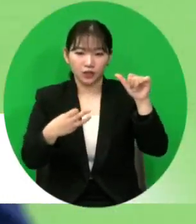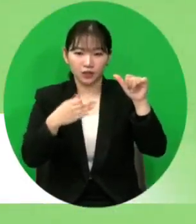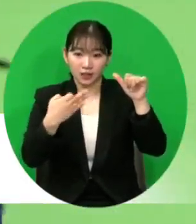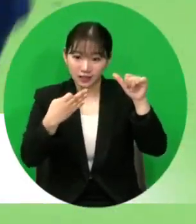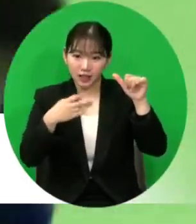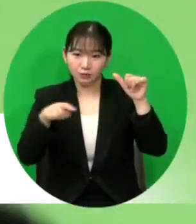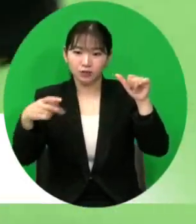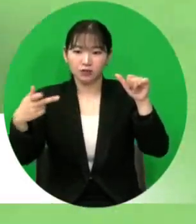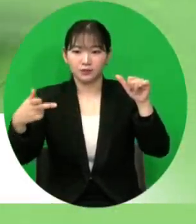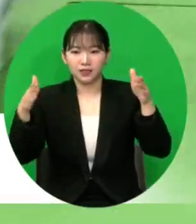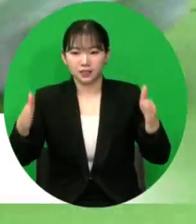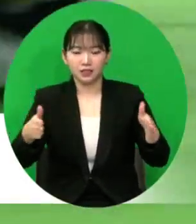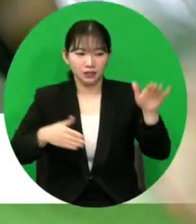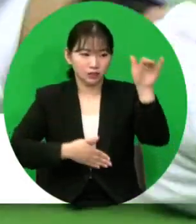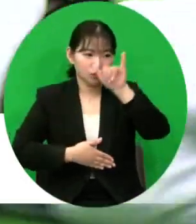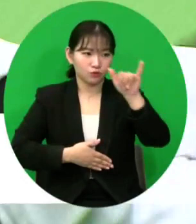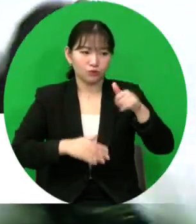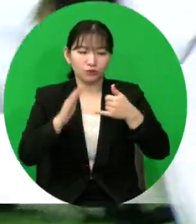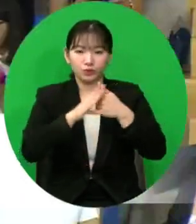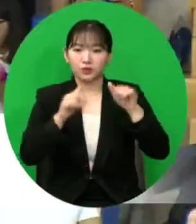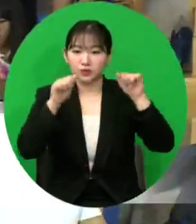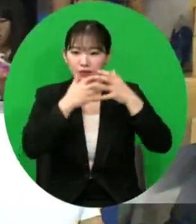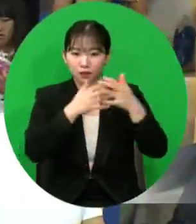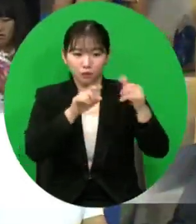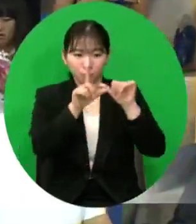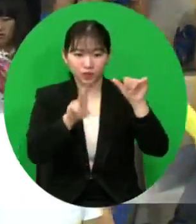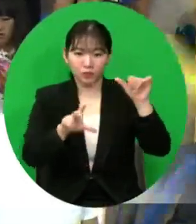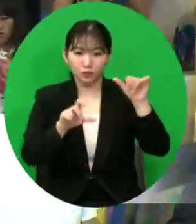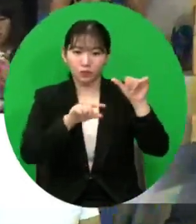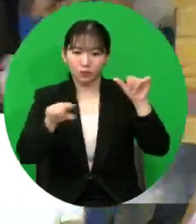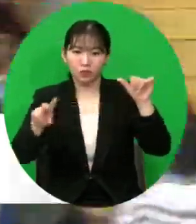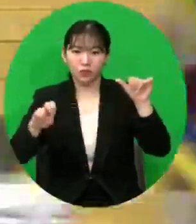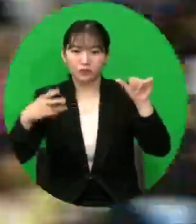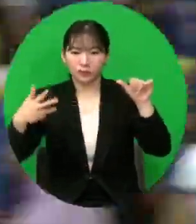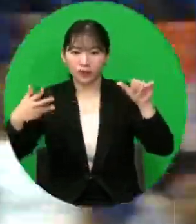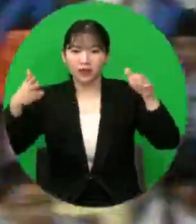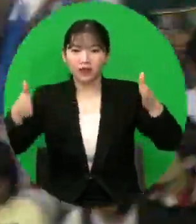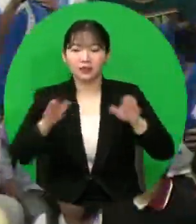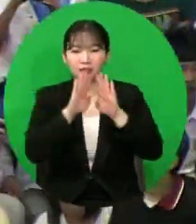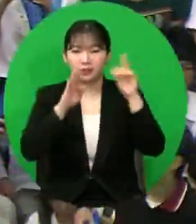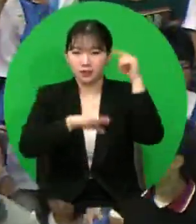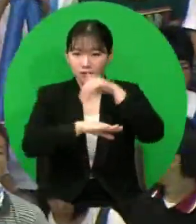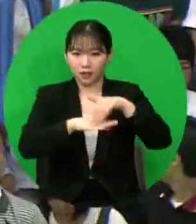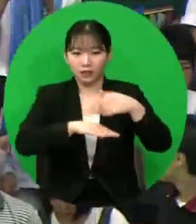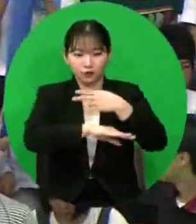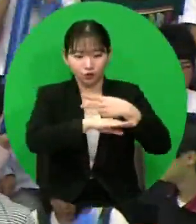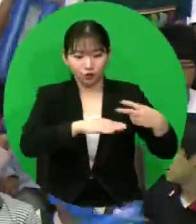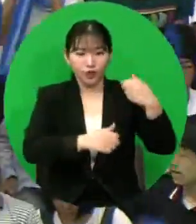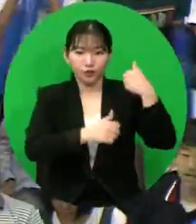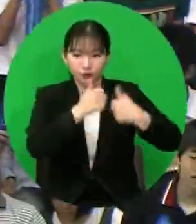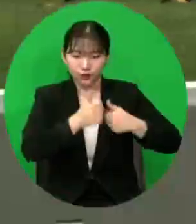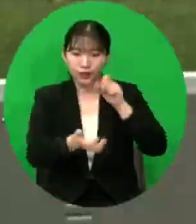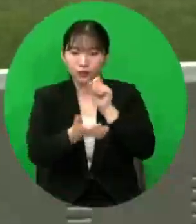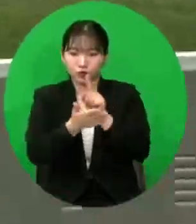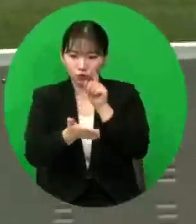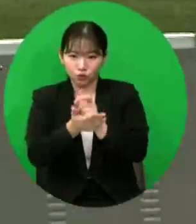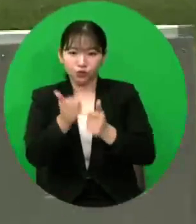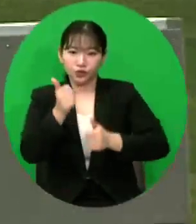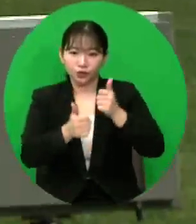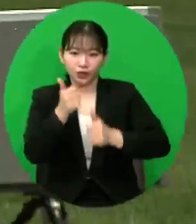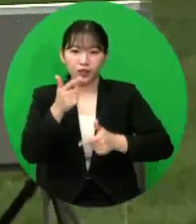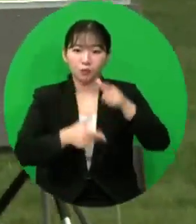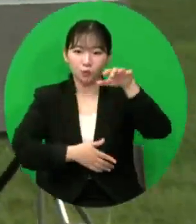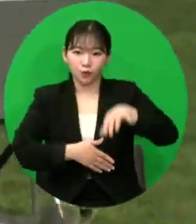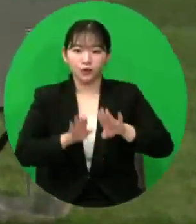17일까지 전국 소년 체전은 오늘 5월 25일부터 28일까지 열리며 수 육상 축구 종목 등이